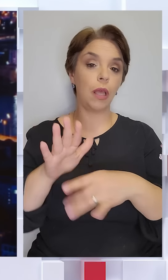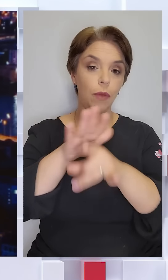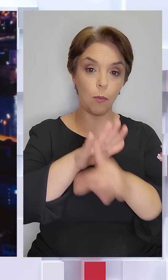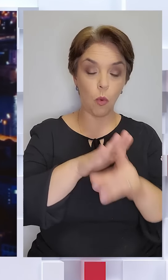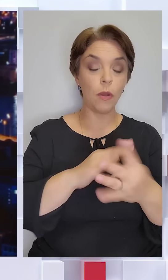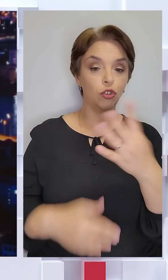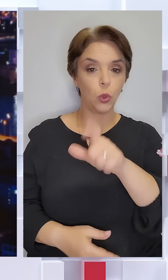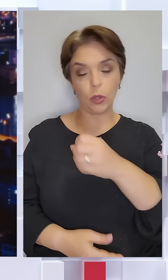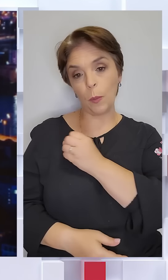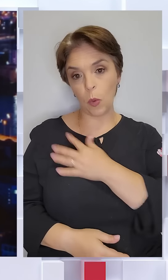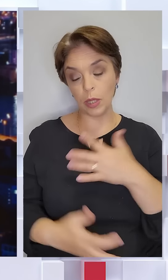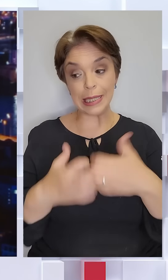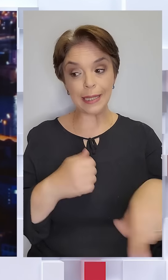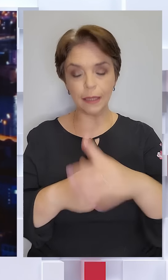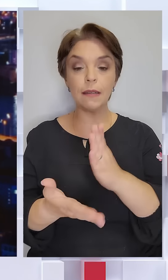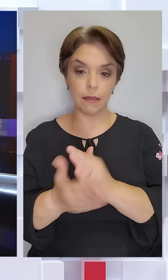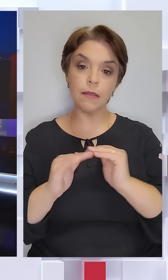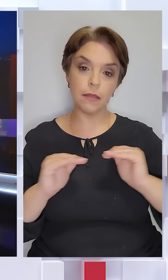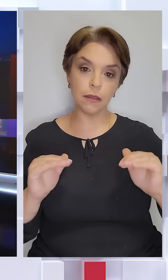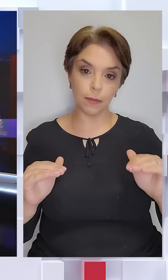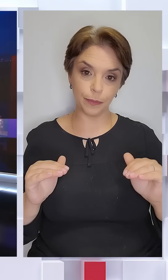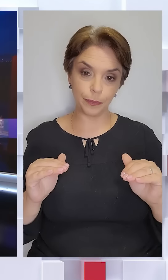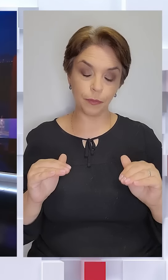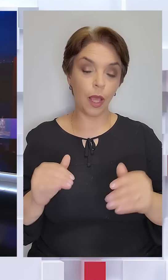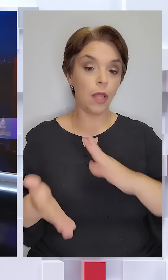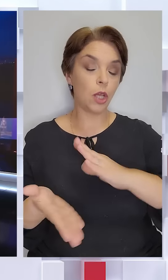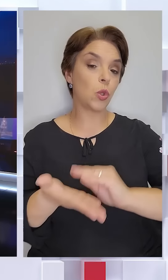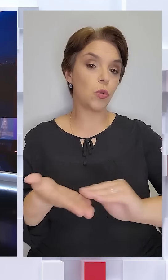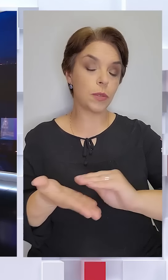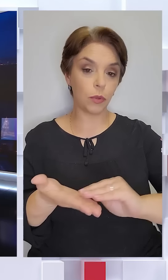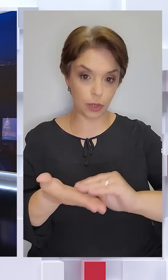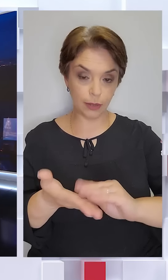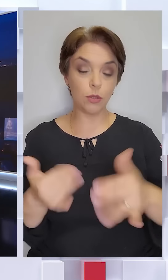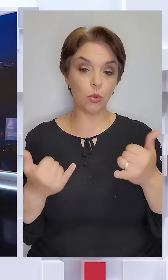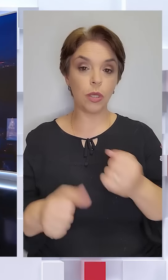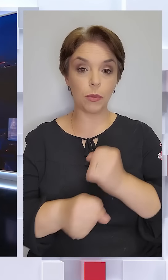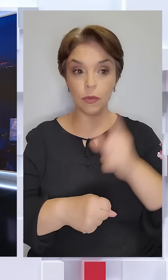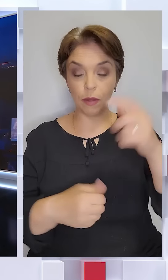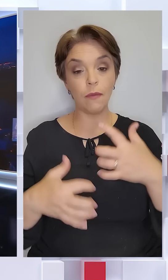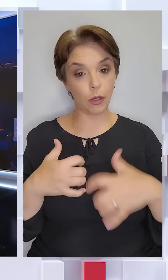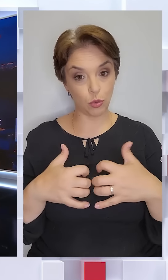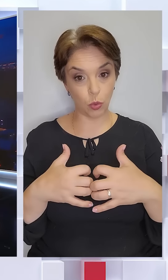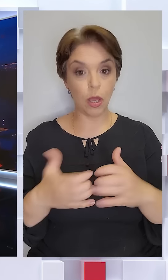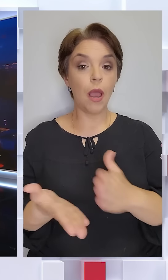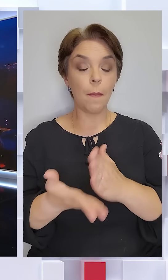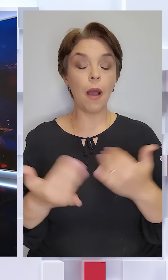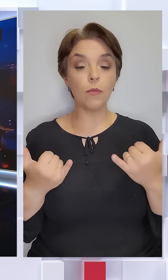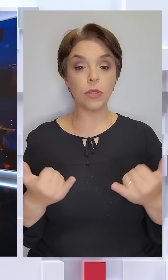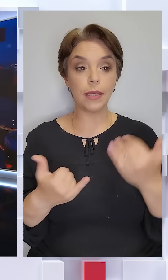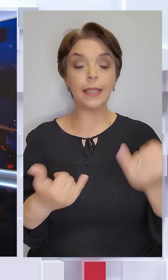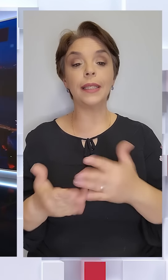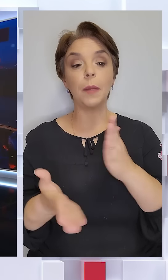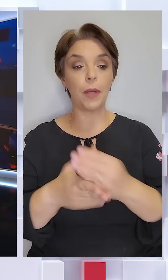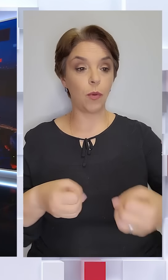бомб, 4 поранених, серед яких є діти. Кореспондентка ТСН Наталя Нагорна сьогодні працювала в Херсоні. Маємо зараз її